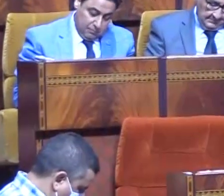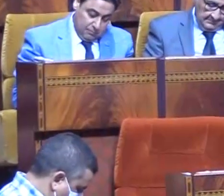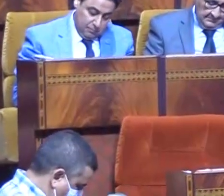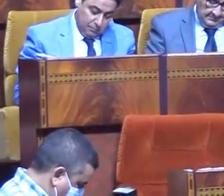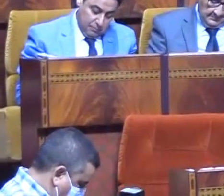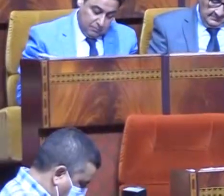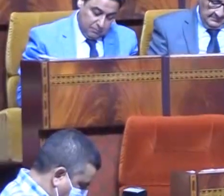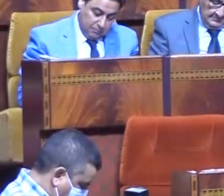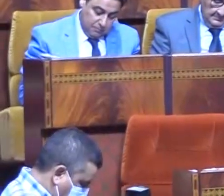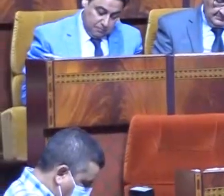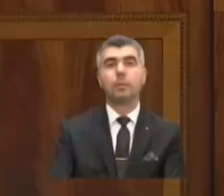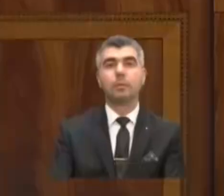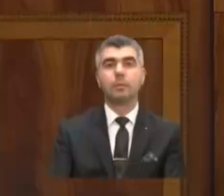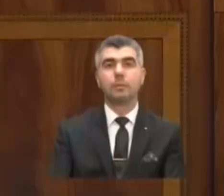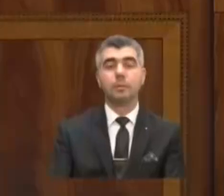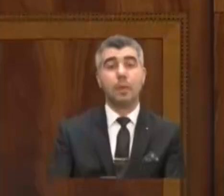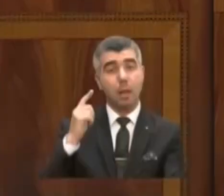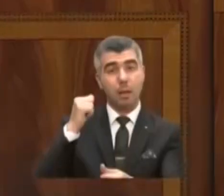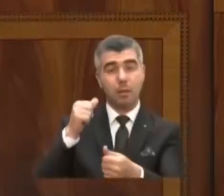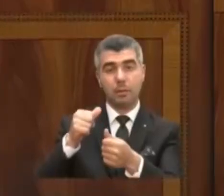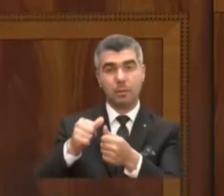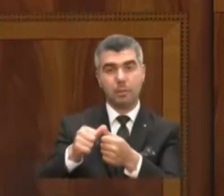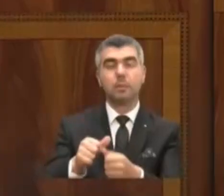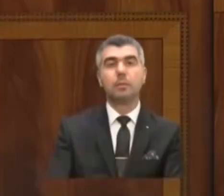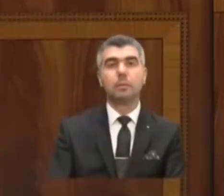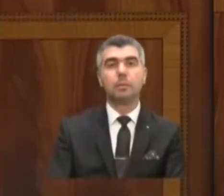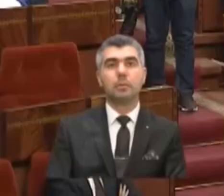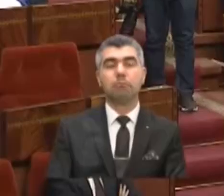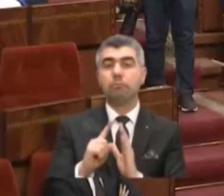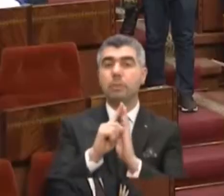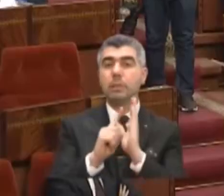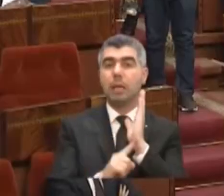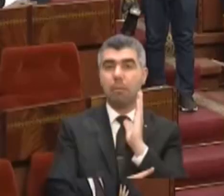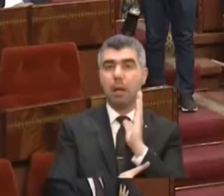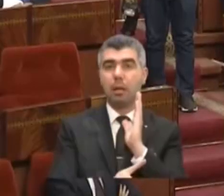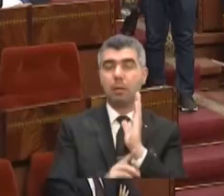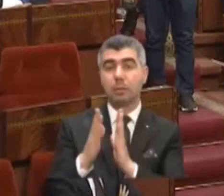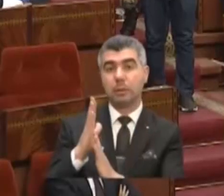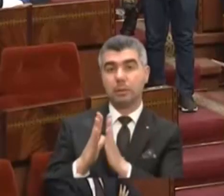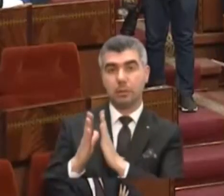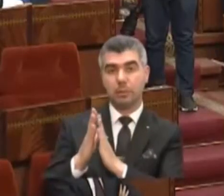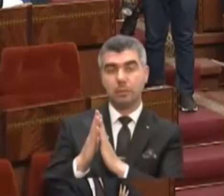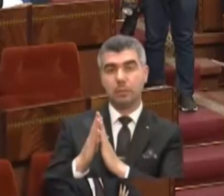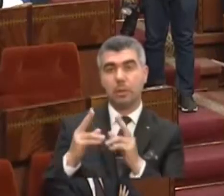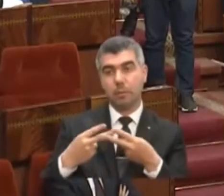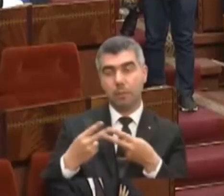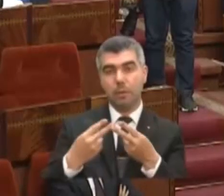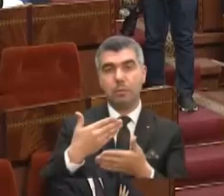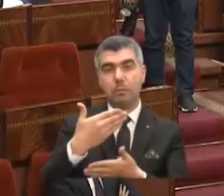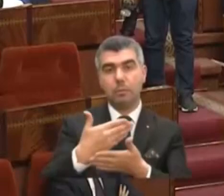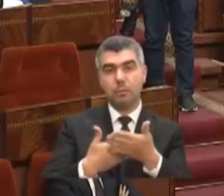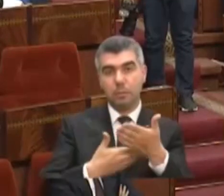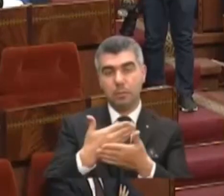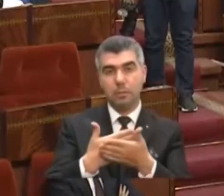غير نفكركم بأنه يعني في الأسبوع الماضي تم إصدار مرسوم برفع